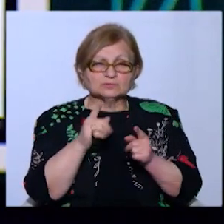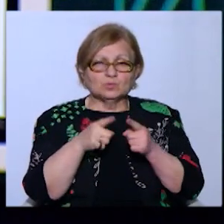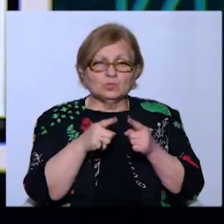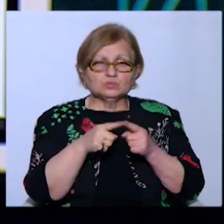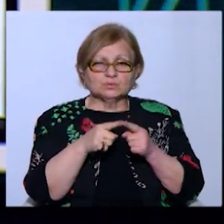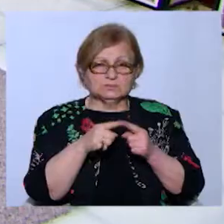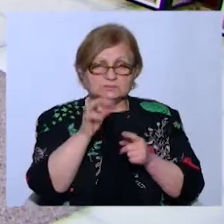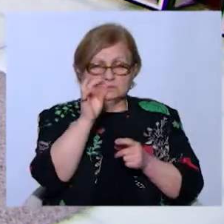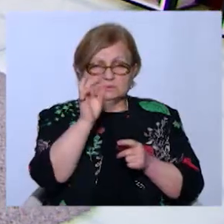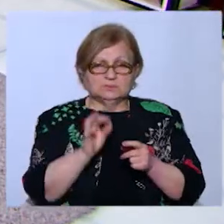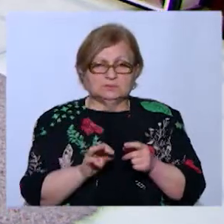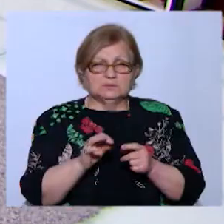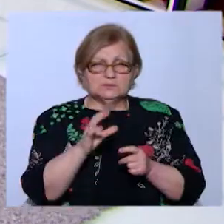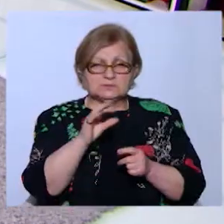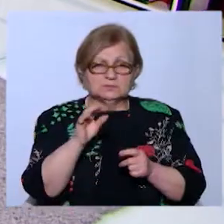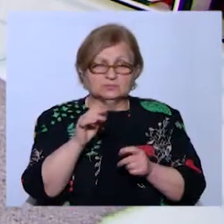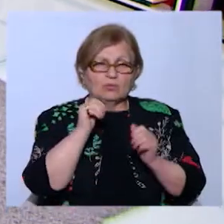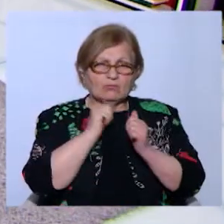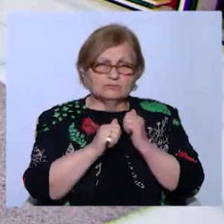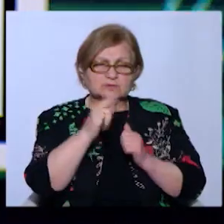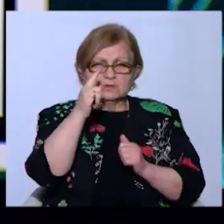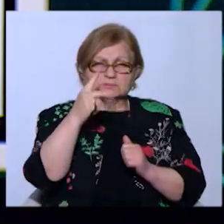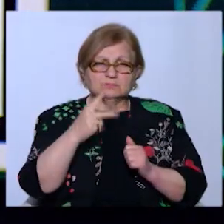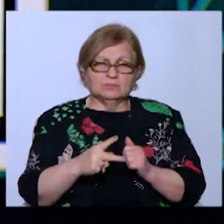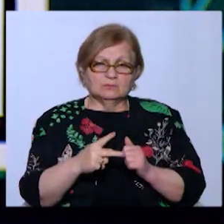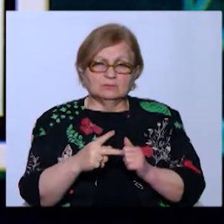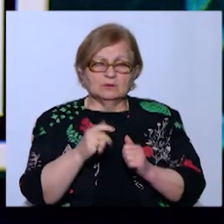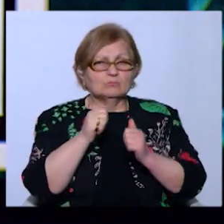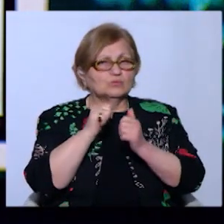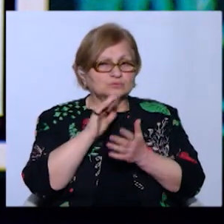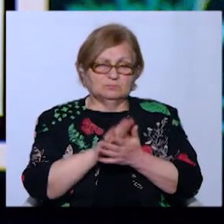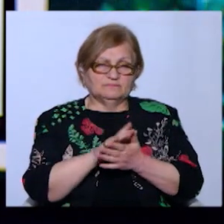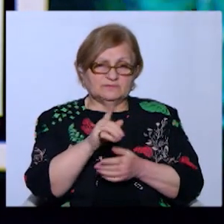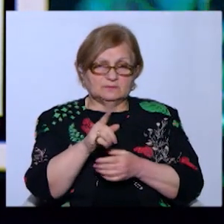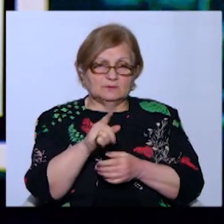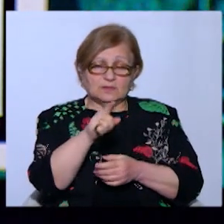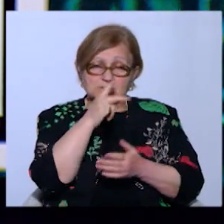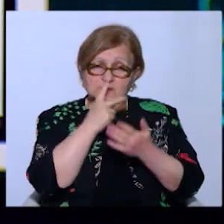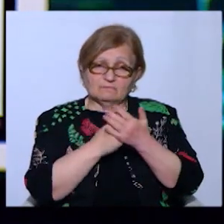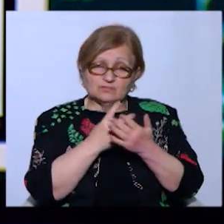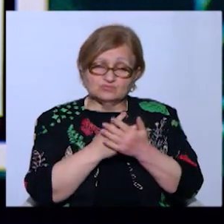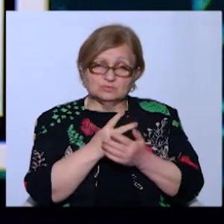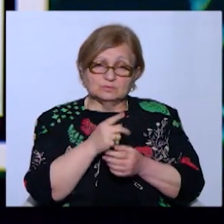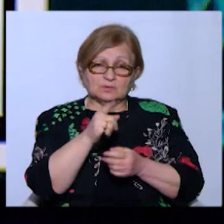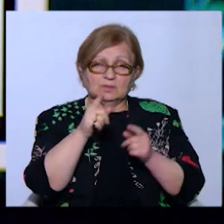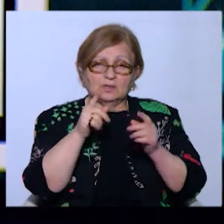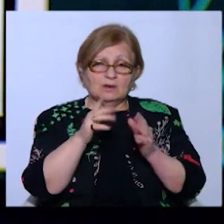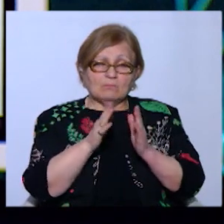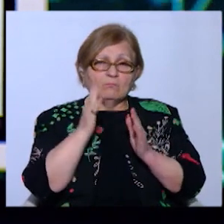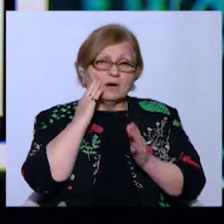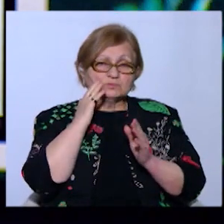სინუსი ყოველთვის 1/2 სტოლია, ანუ ეს ფარდობები მუდმივია. აი ამას გვაჩვენებს სინუსი, რომ მართკუთხა